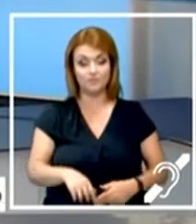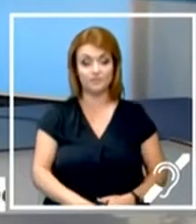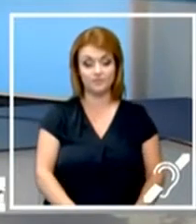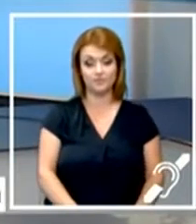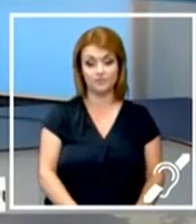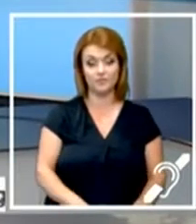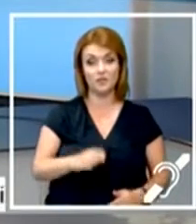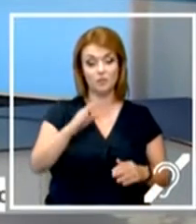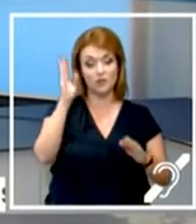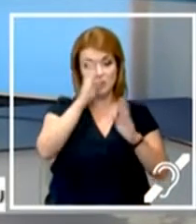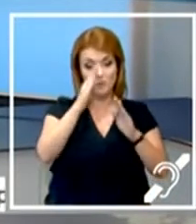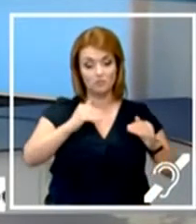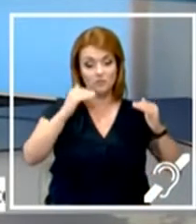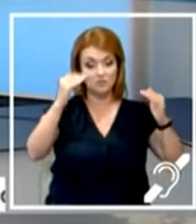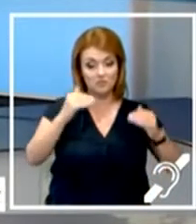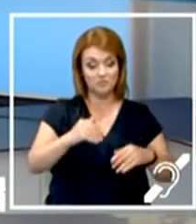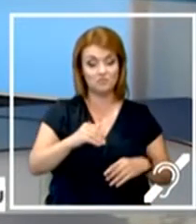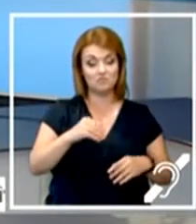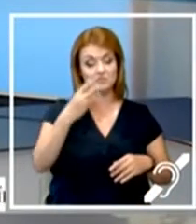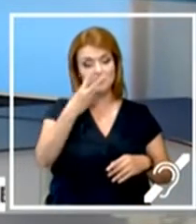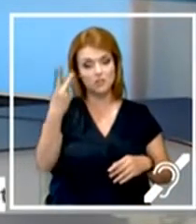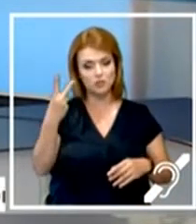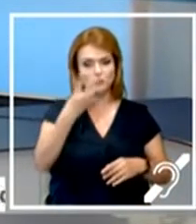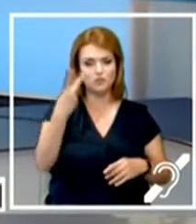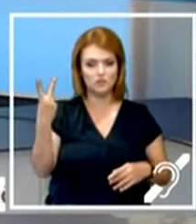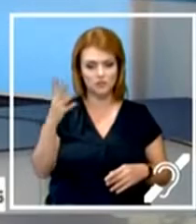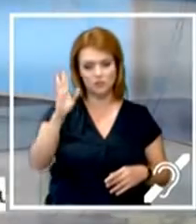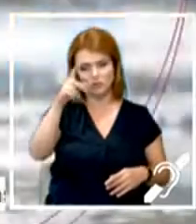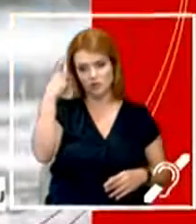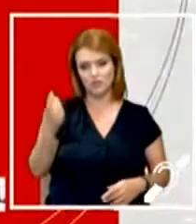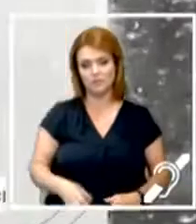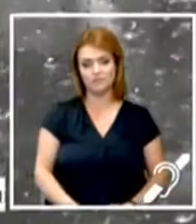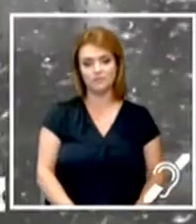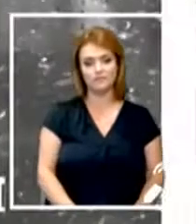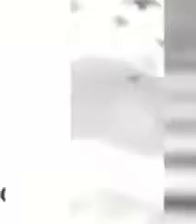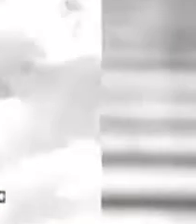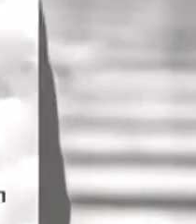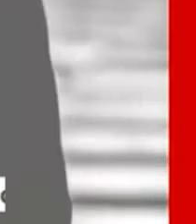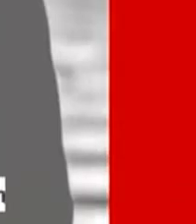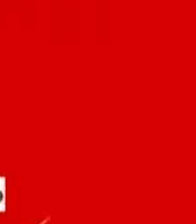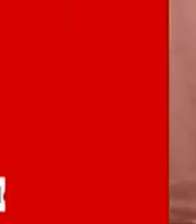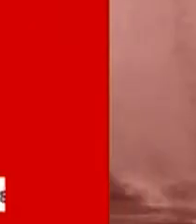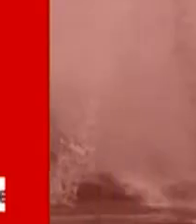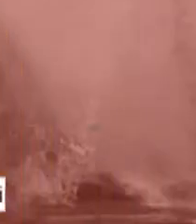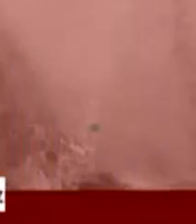maximele vor atinge valori de până la plus 33 de grade.